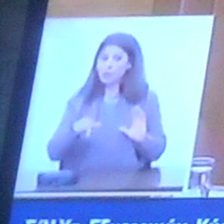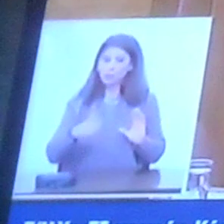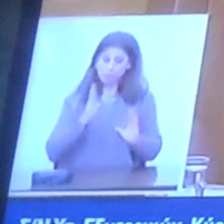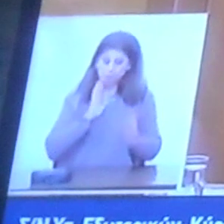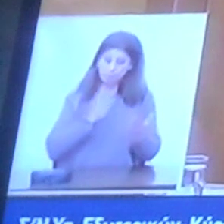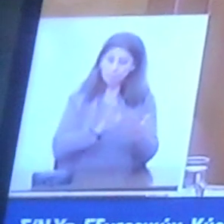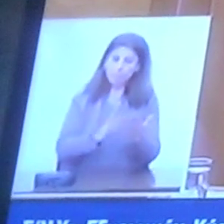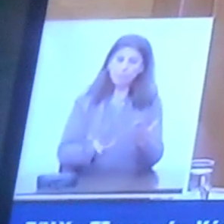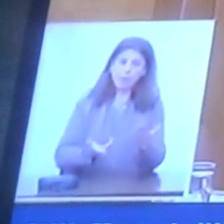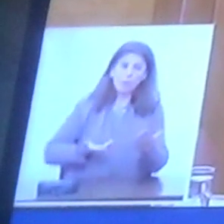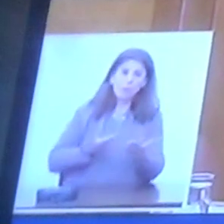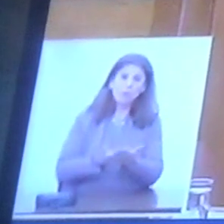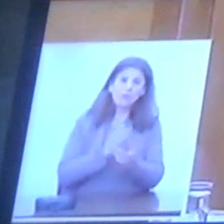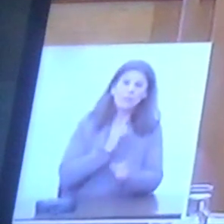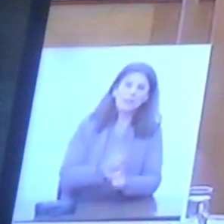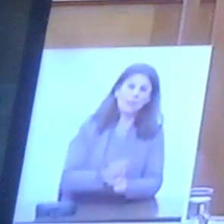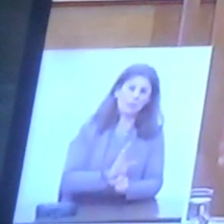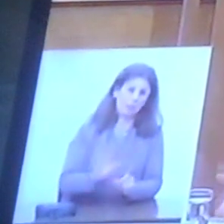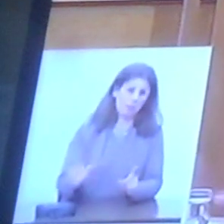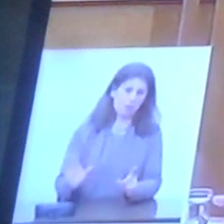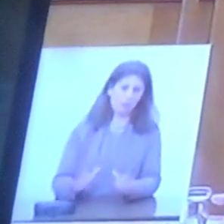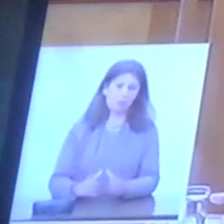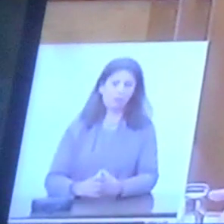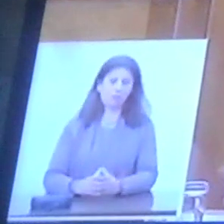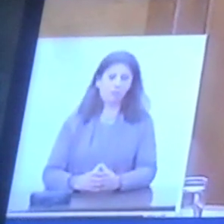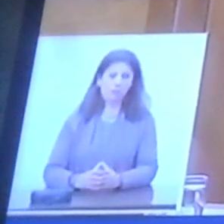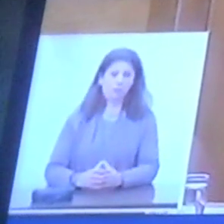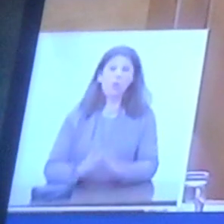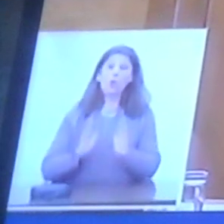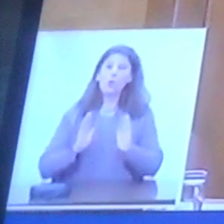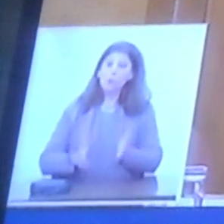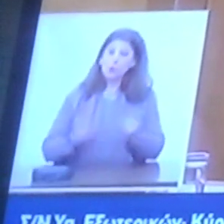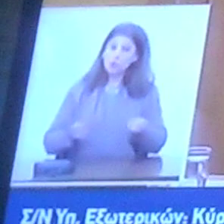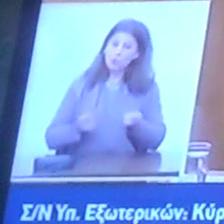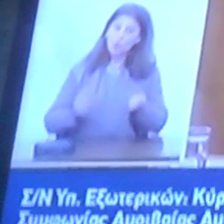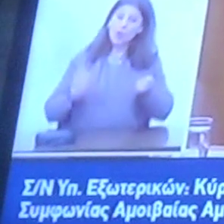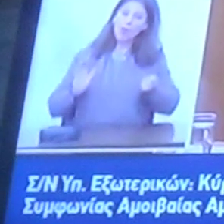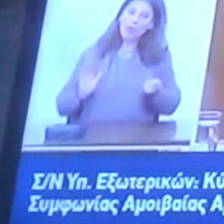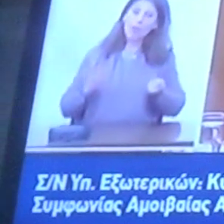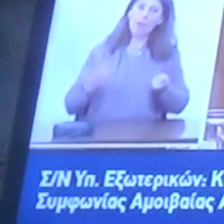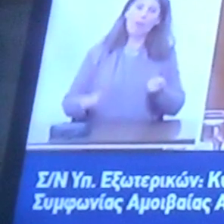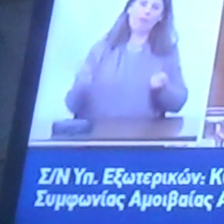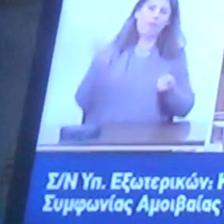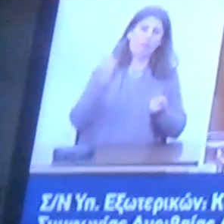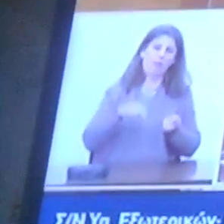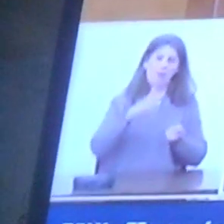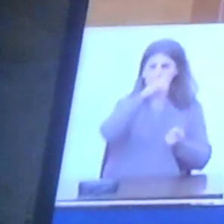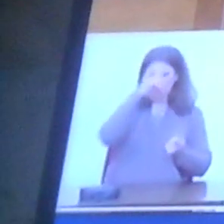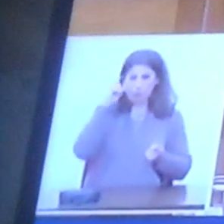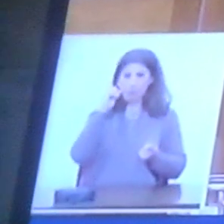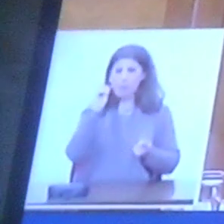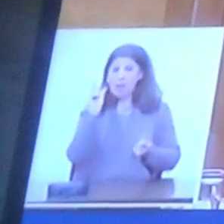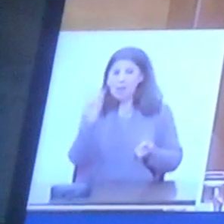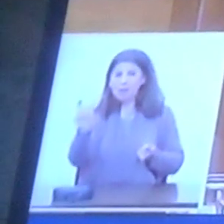Οι προτάσεις είναι συγκεκριμένες. Θα μπορούσατε να τις κάνετε, αλλά έχετε μια δυσκολία. Σε μια λέξη οφείλεται